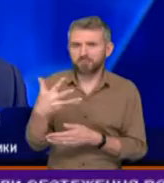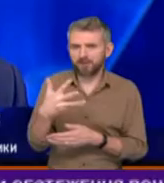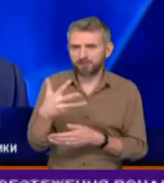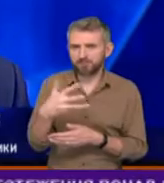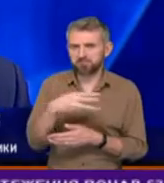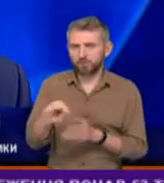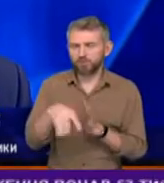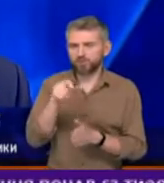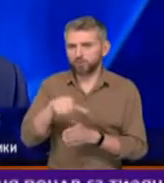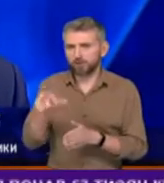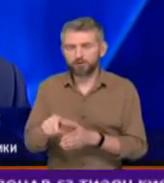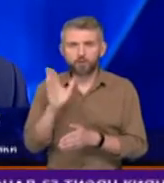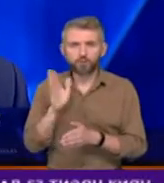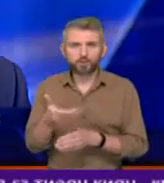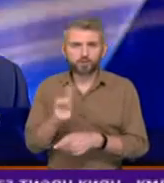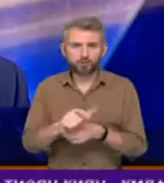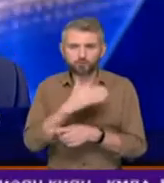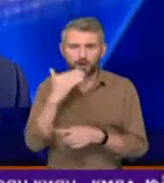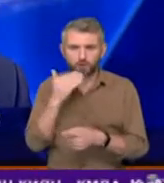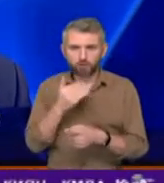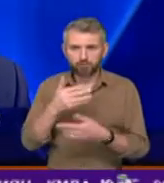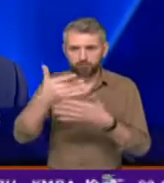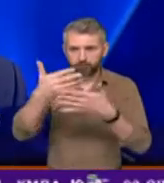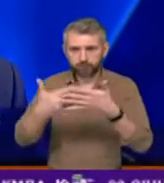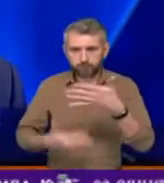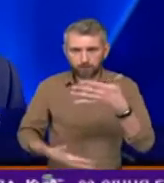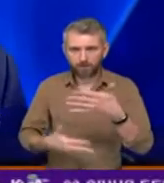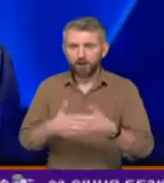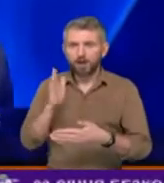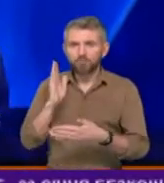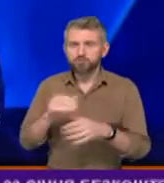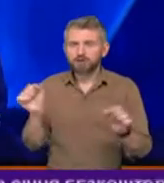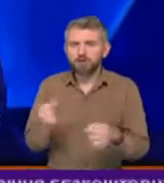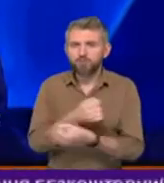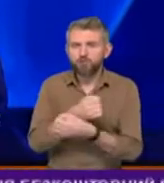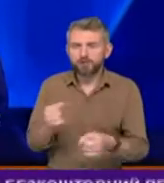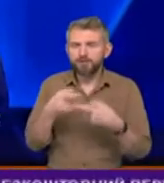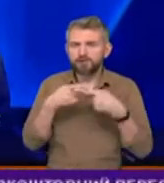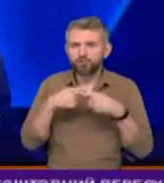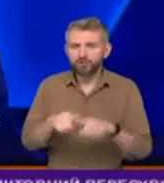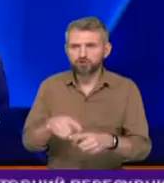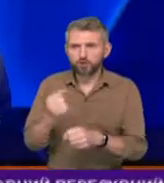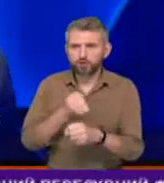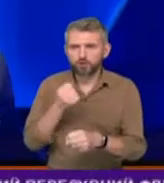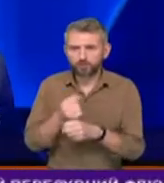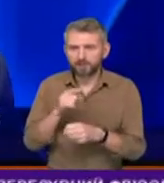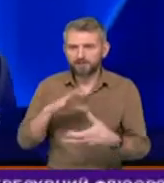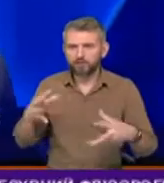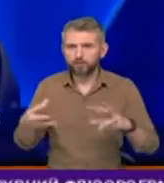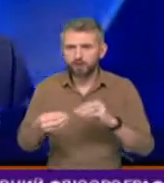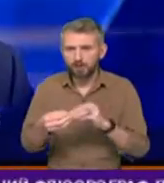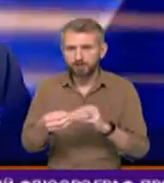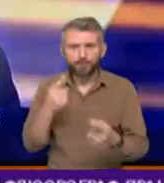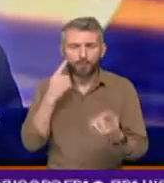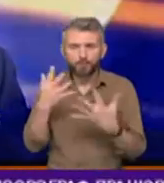виборців. Дуже буде величезна кількість кандидатів в президенти і, відповідно, буде неможливість технологічна просто опрацьовувати ці